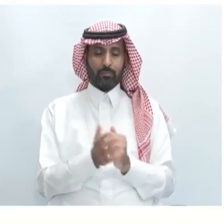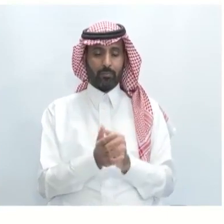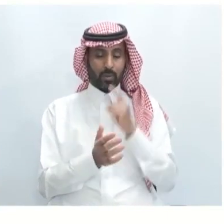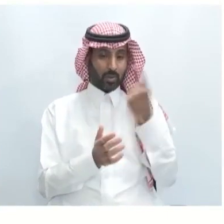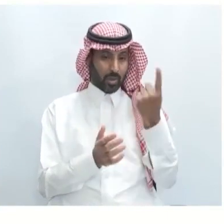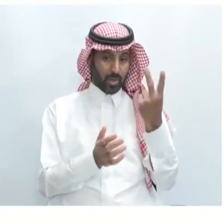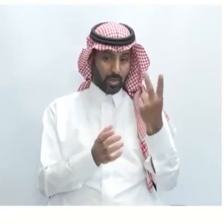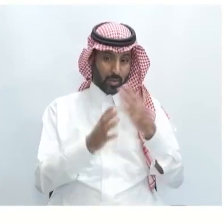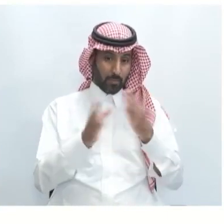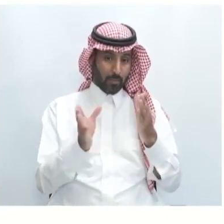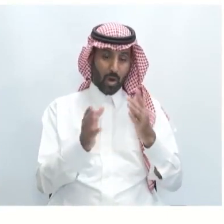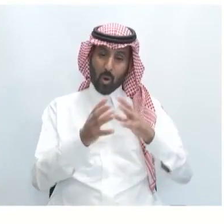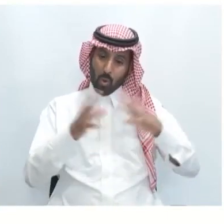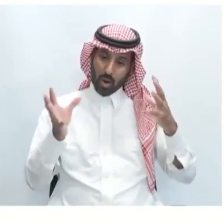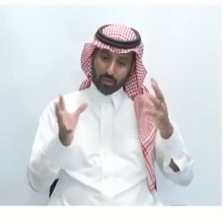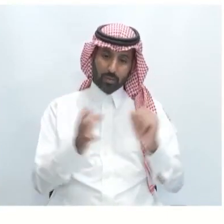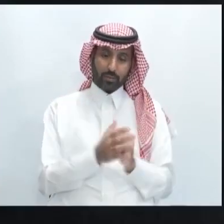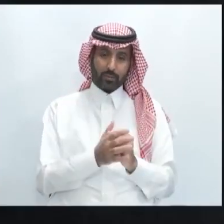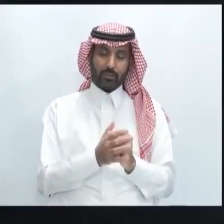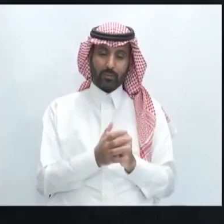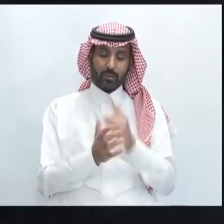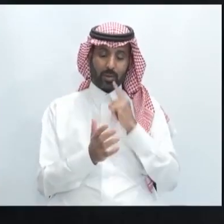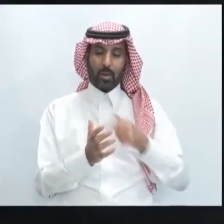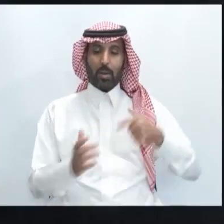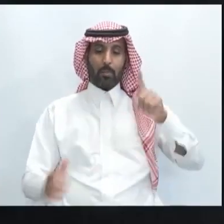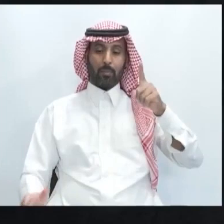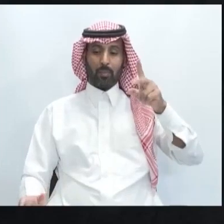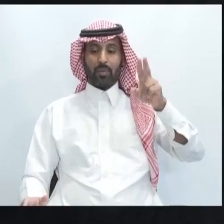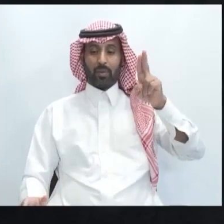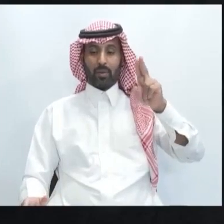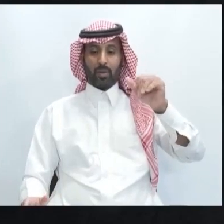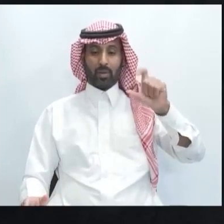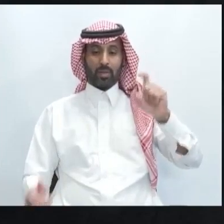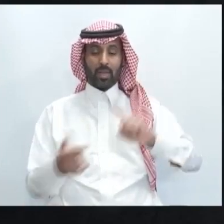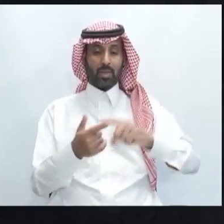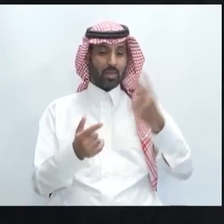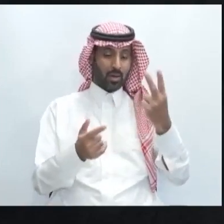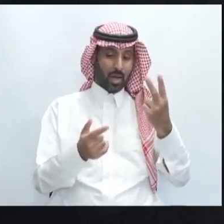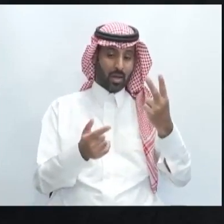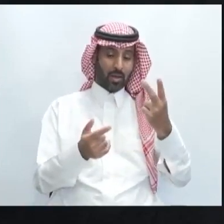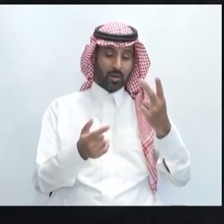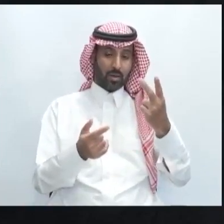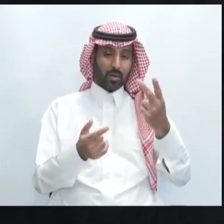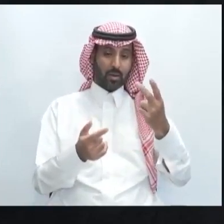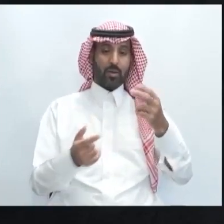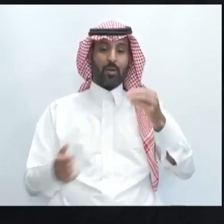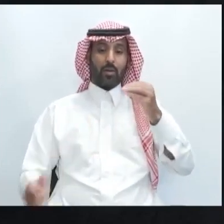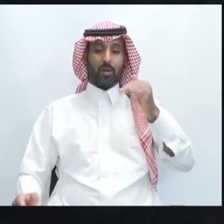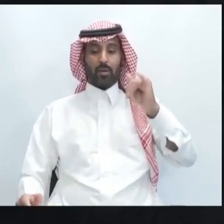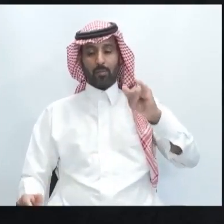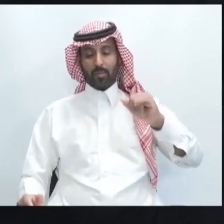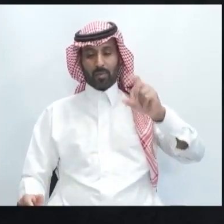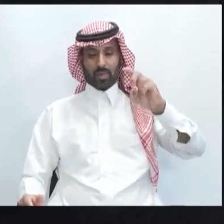مكونه من حمضين امينين او اكثر نسم بد الثنائي اليد يتكون من حمضين امينين لكن هنا